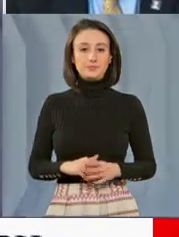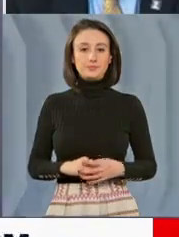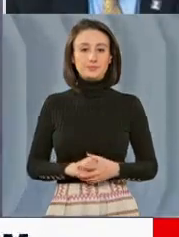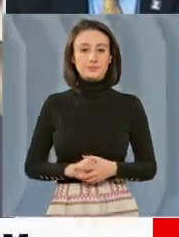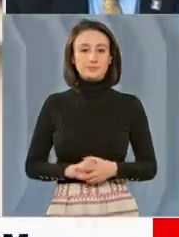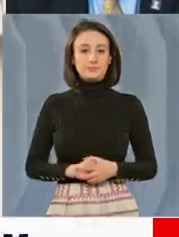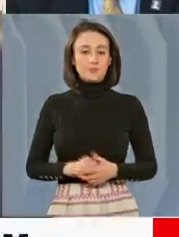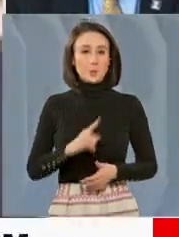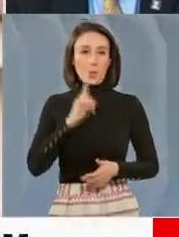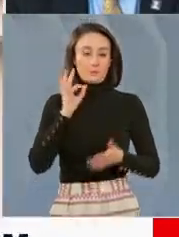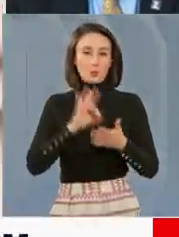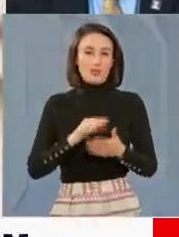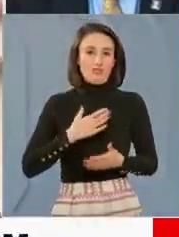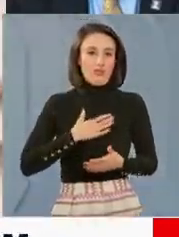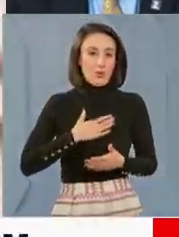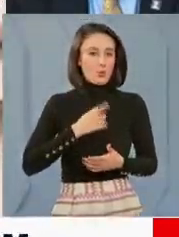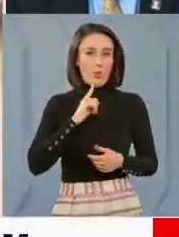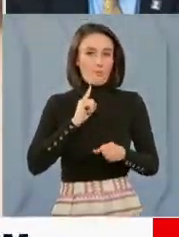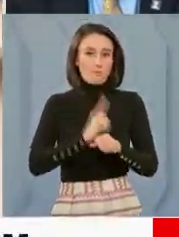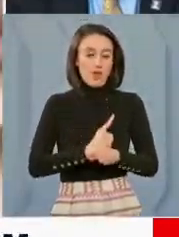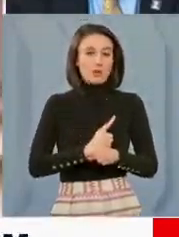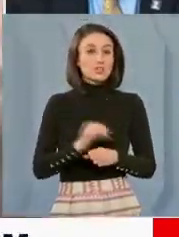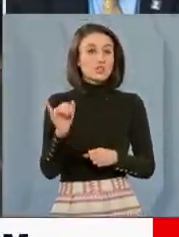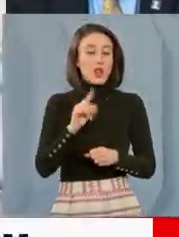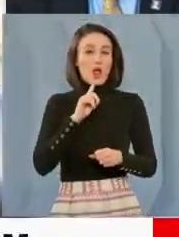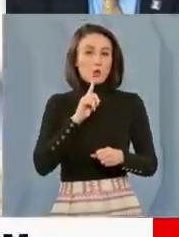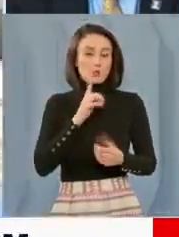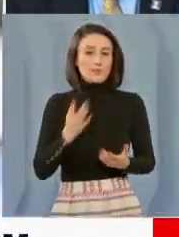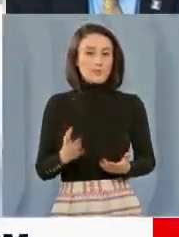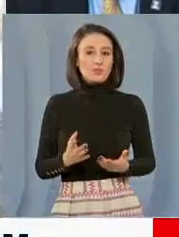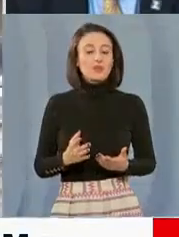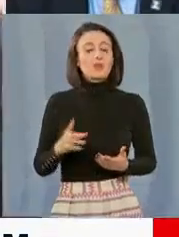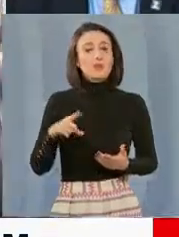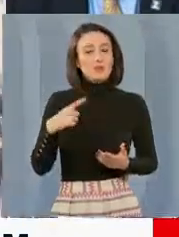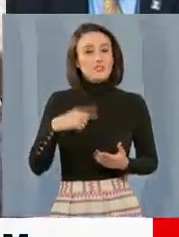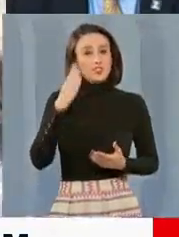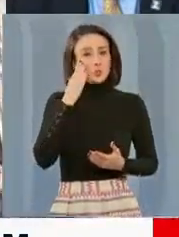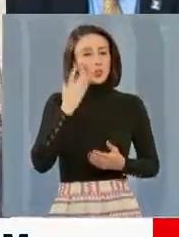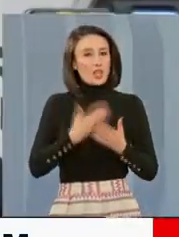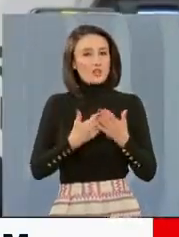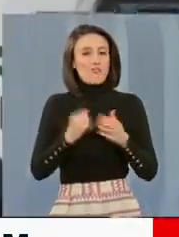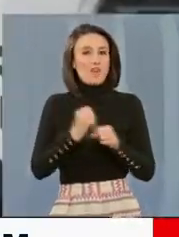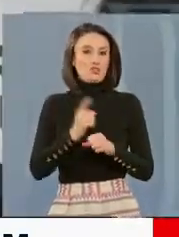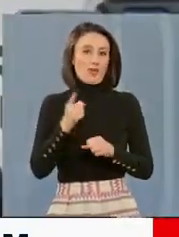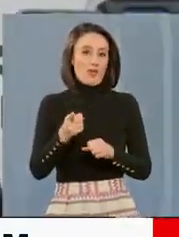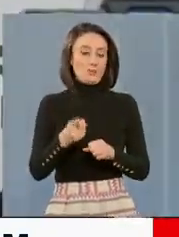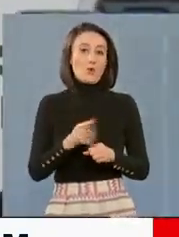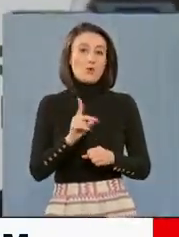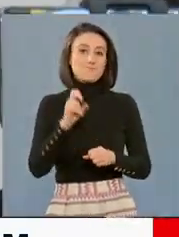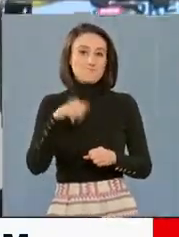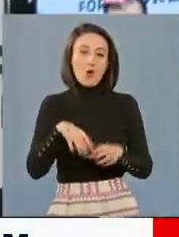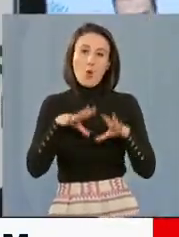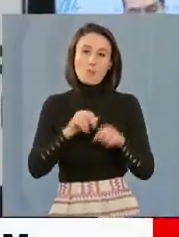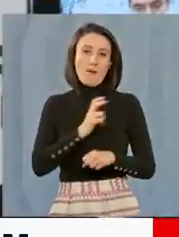Nu l-am numit eu. Acum nu este în mod obligatoriu ca cine l-a numit să și fi știut de ce face Sus. Ludovic Orban